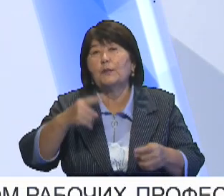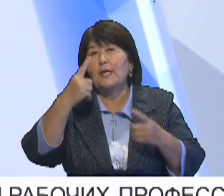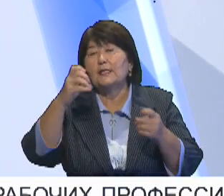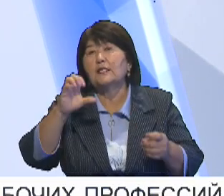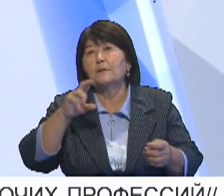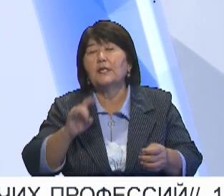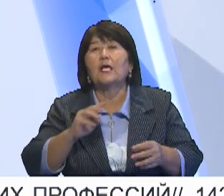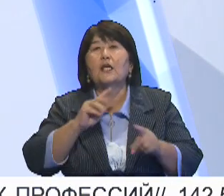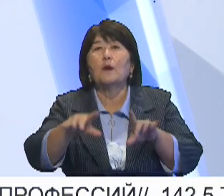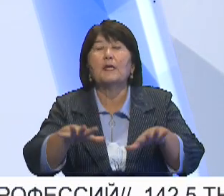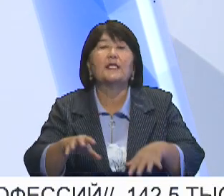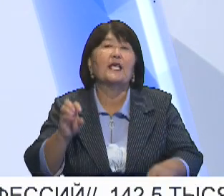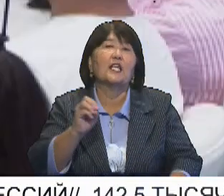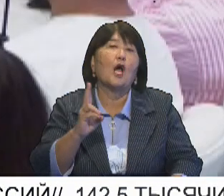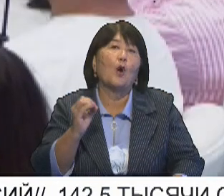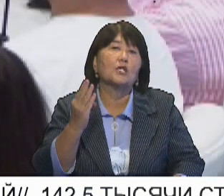спикер Мажилиса Ерлан Кошанов.